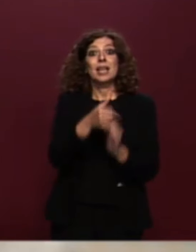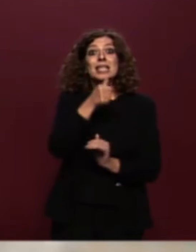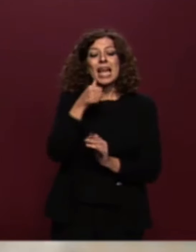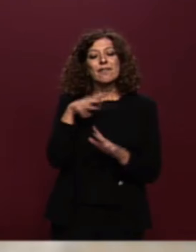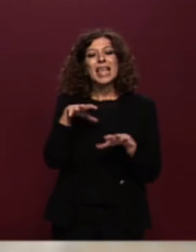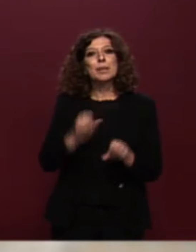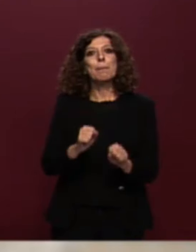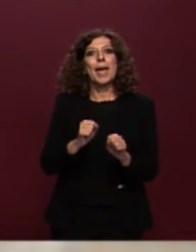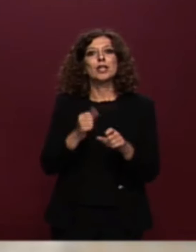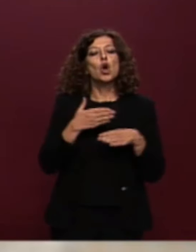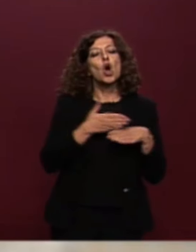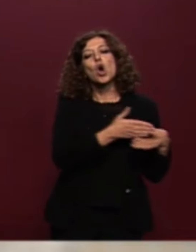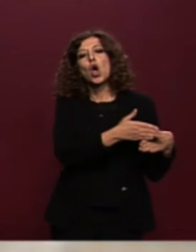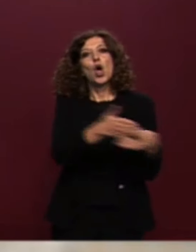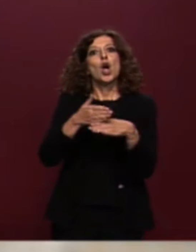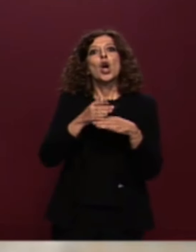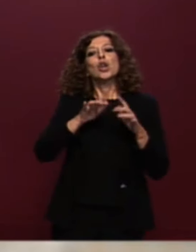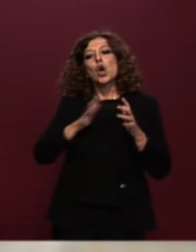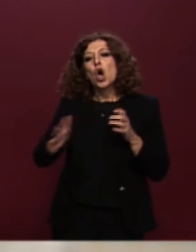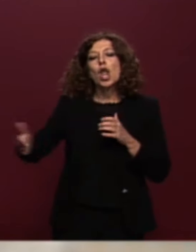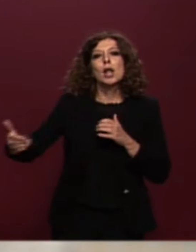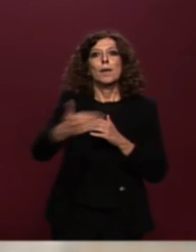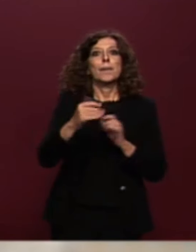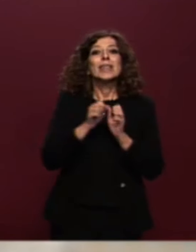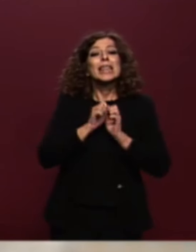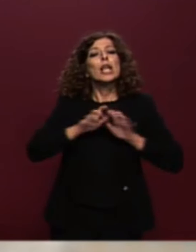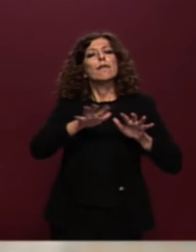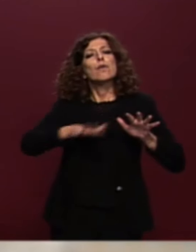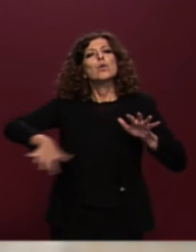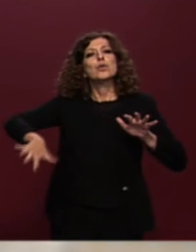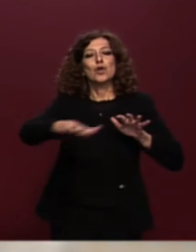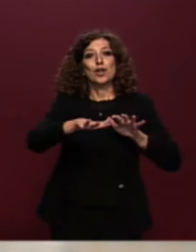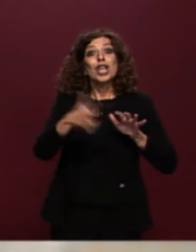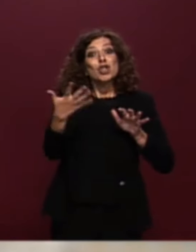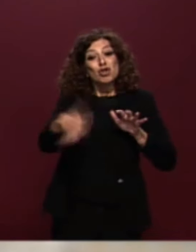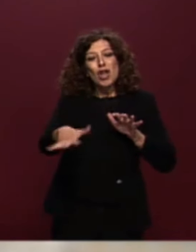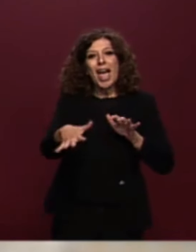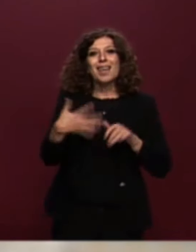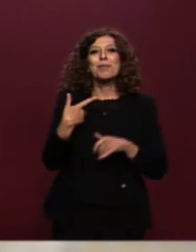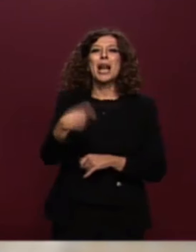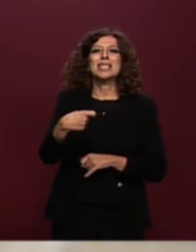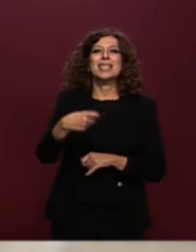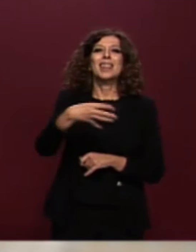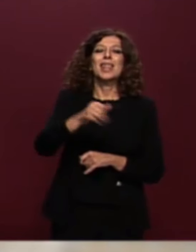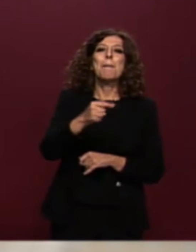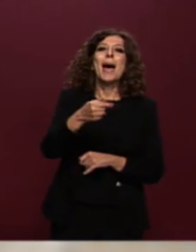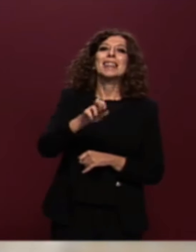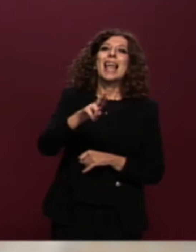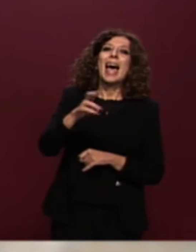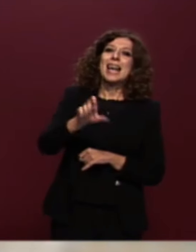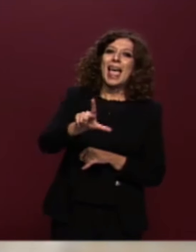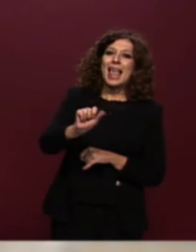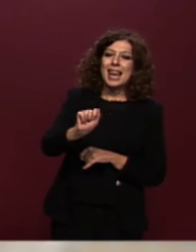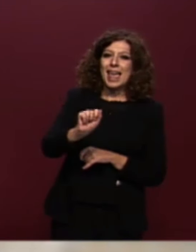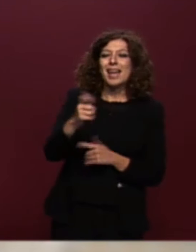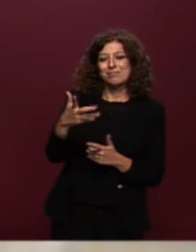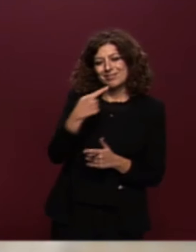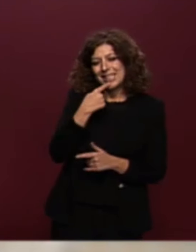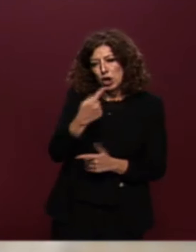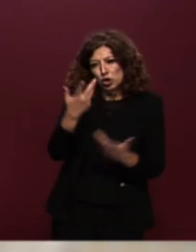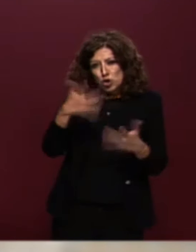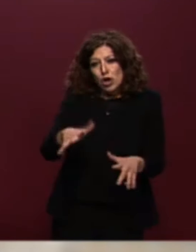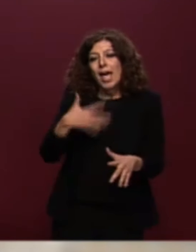comune, collettivo, diffuso, a cui ha più volte richiamato lei, Presidente Mattarella, che ringrazio infinitamente per la